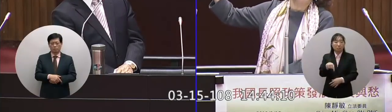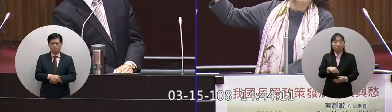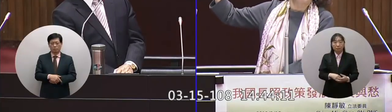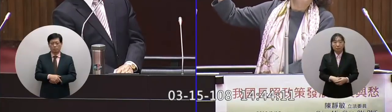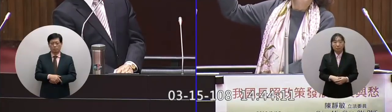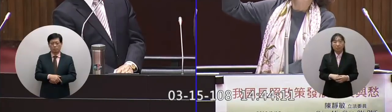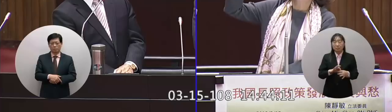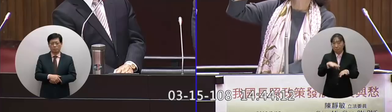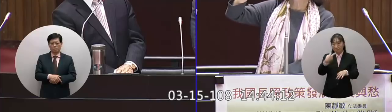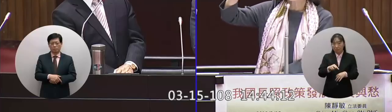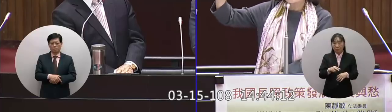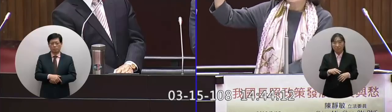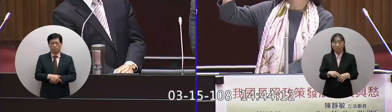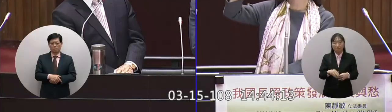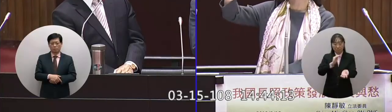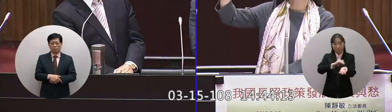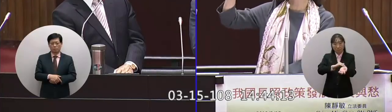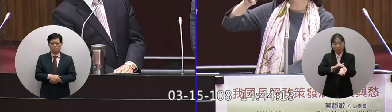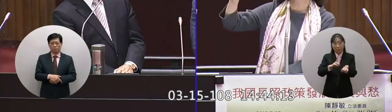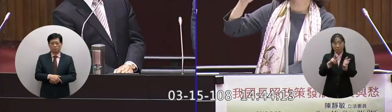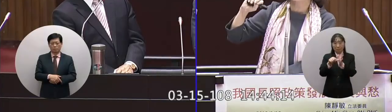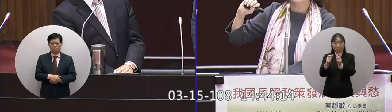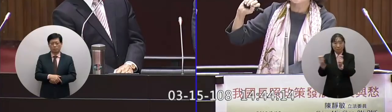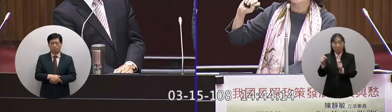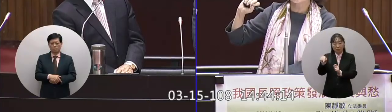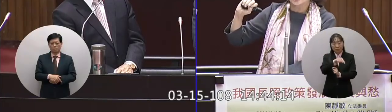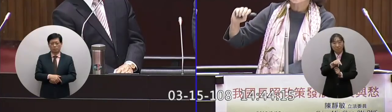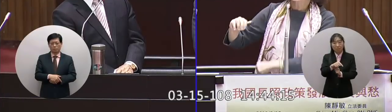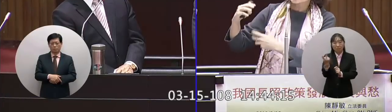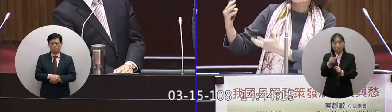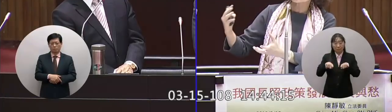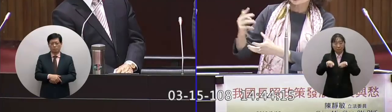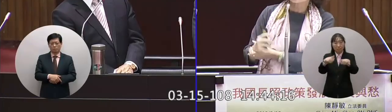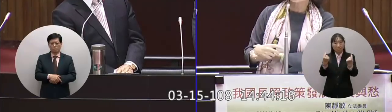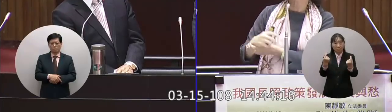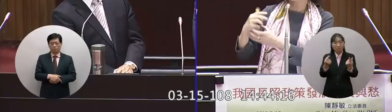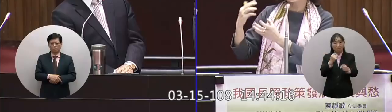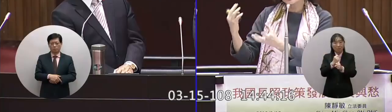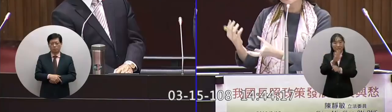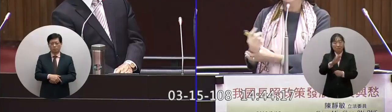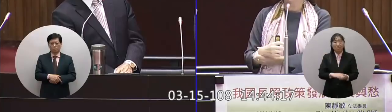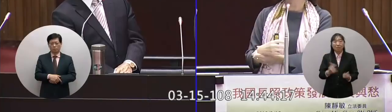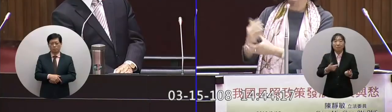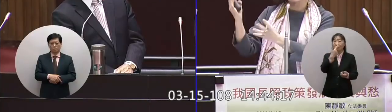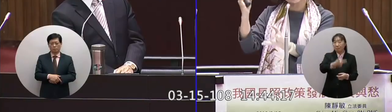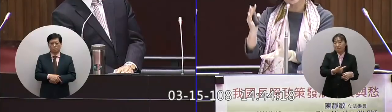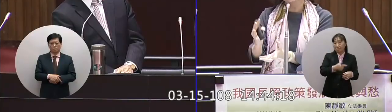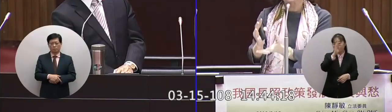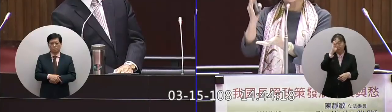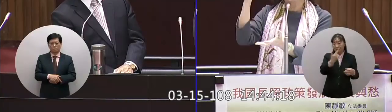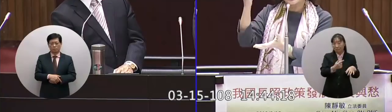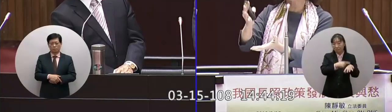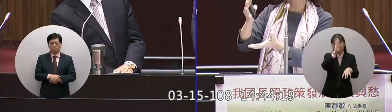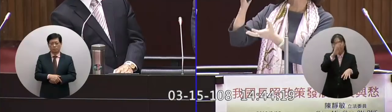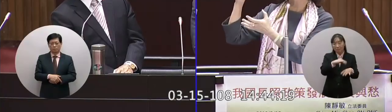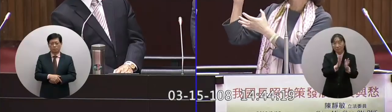就是我们提到的，我们的医疗跟长照现在就是双轨在做啊，虽然是说，哎，我们有提到慢性病照护啊，希望全